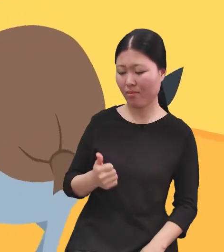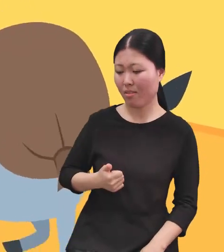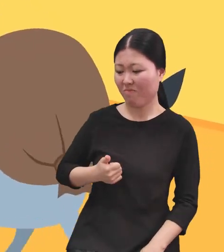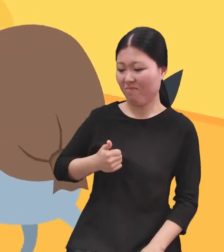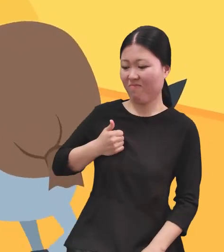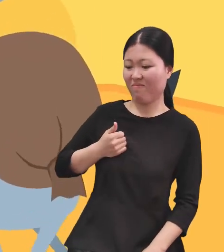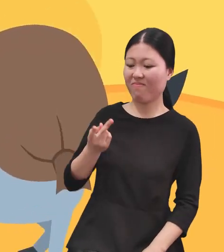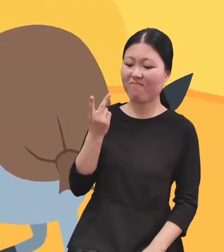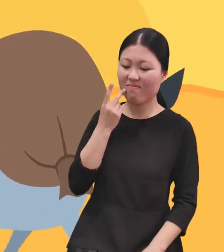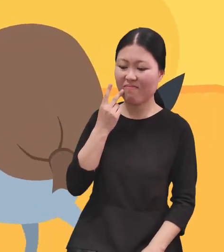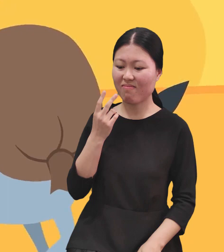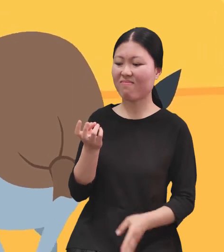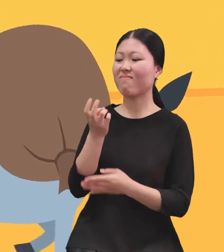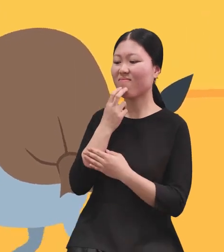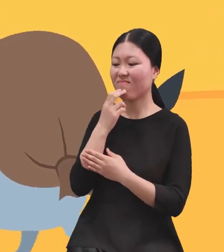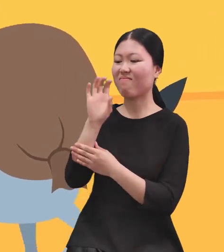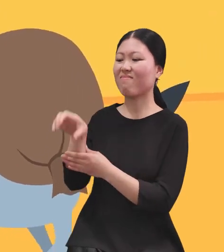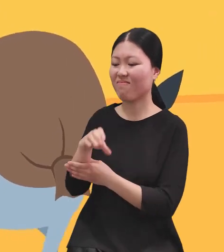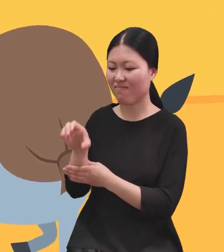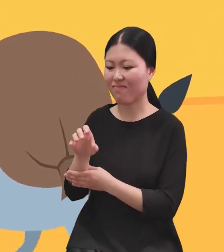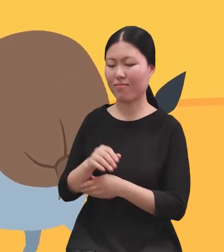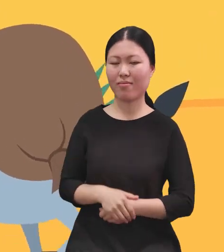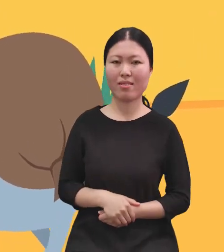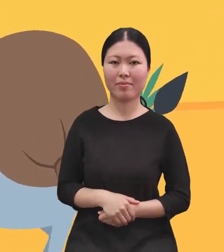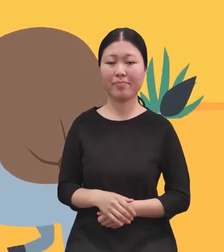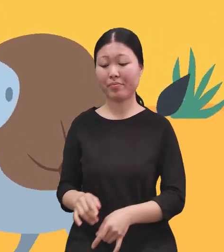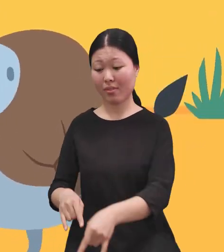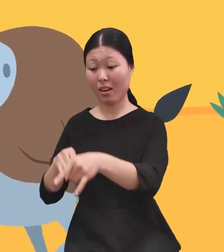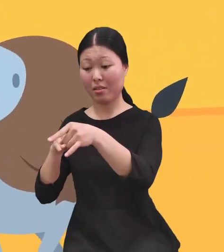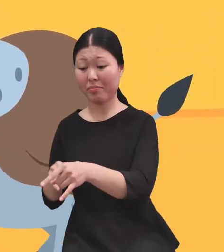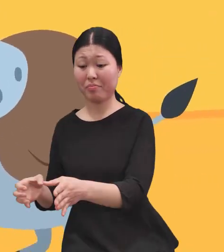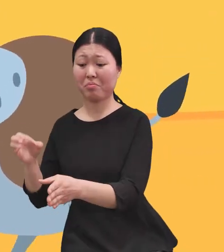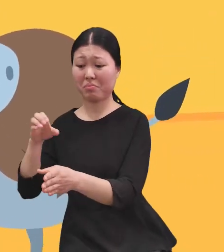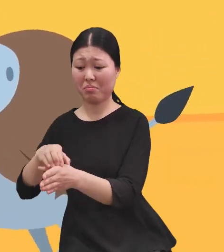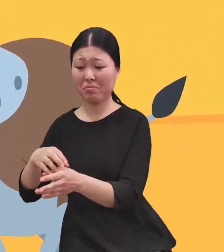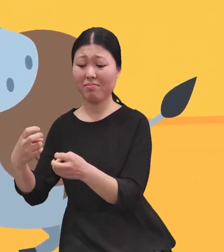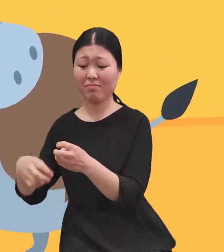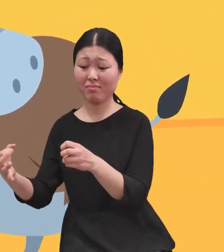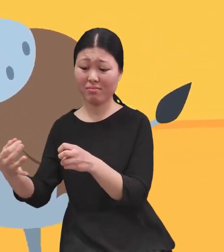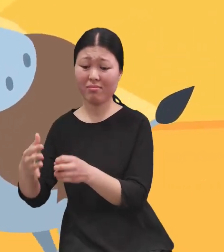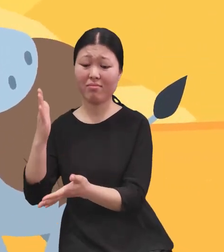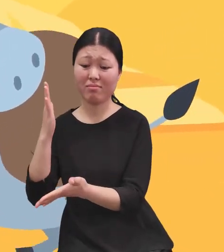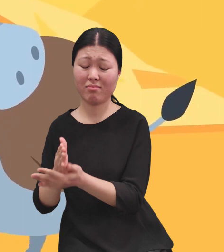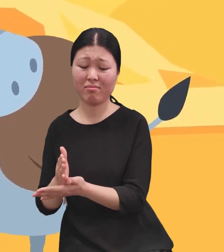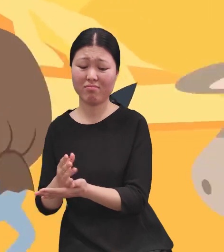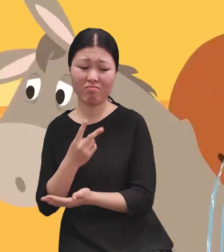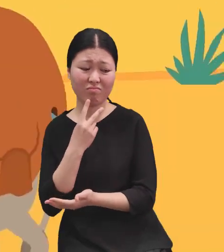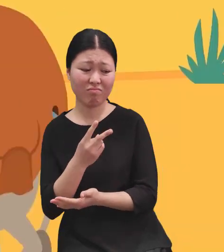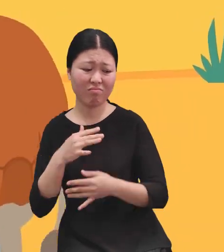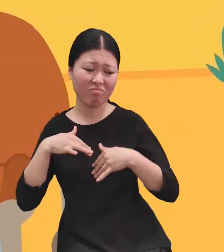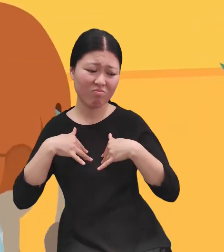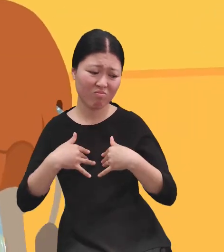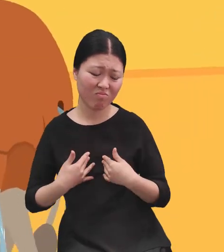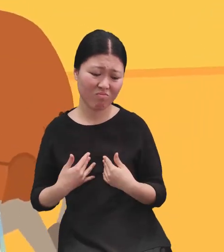чаначыды жонны артқан ешек, өзінің чаначыменен аддан сұймықтанып. Тешігі әр чаначыды көтірген ешекте дайыма жылдыңда жөкен.